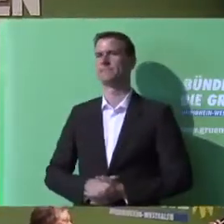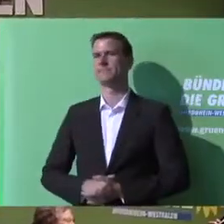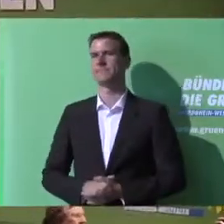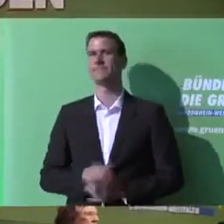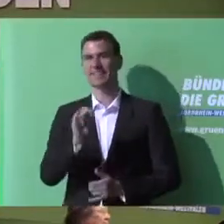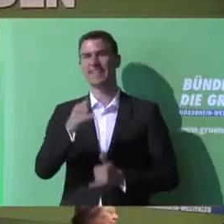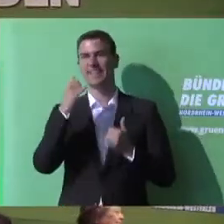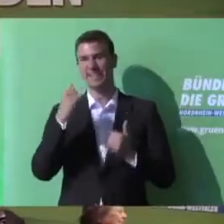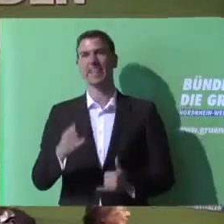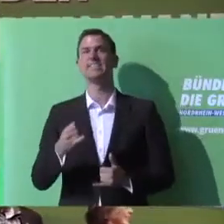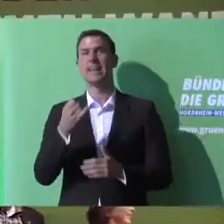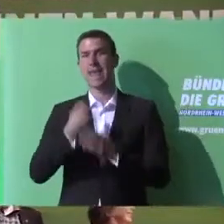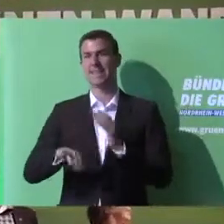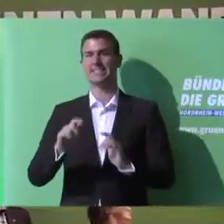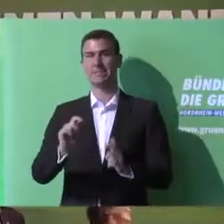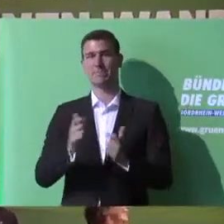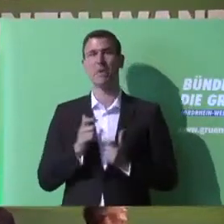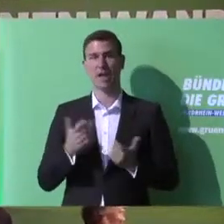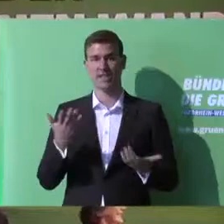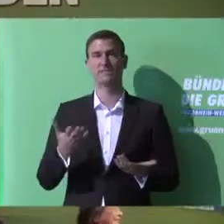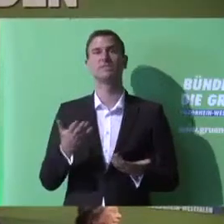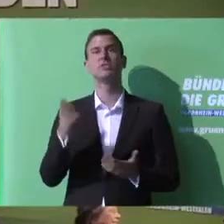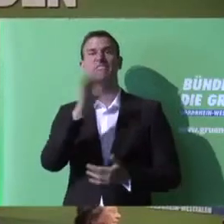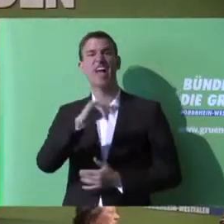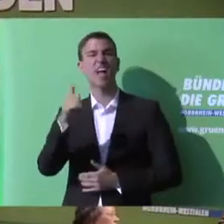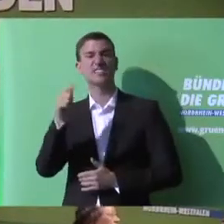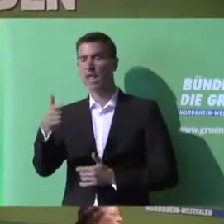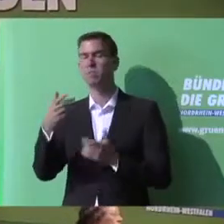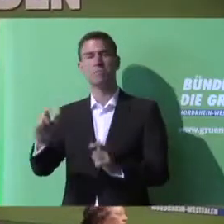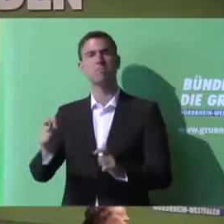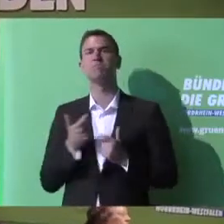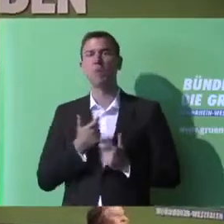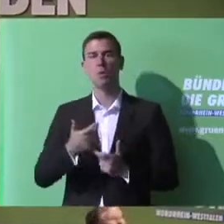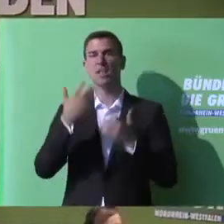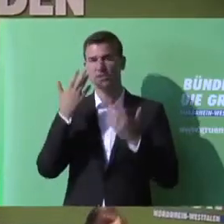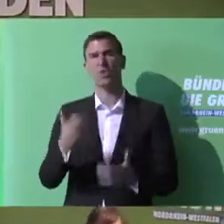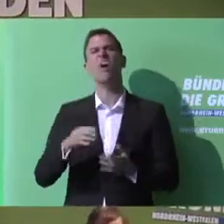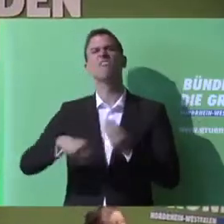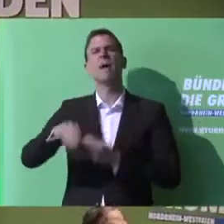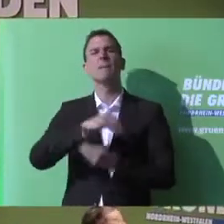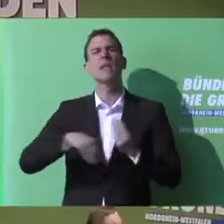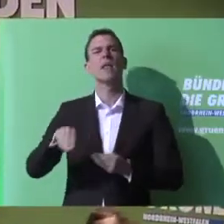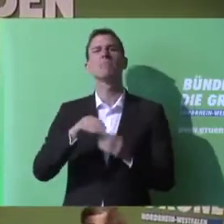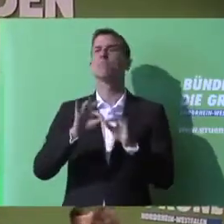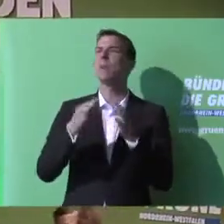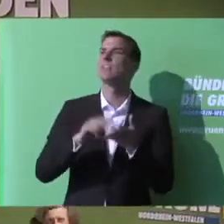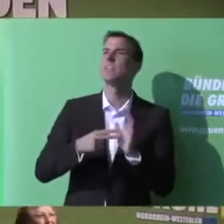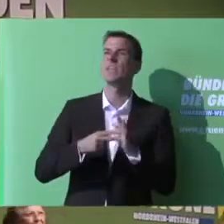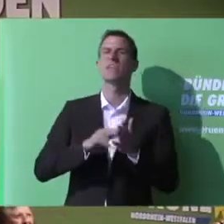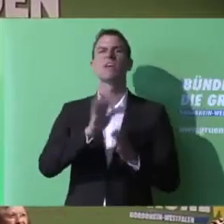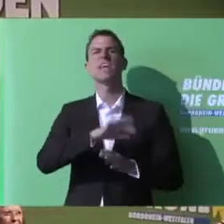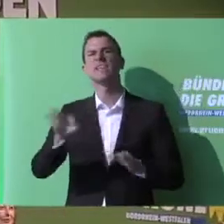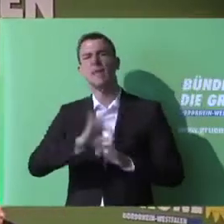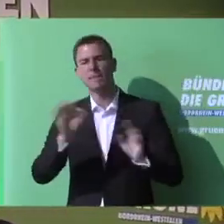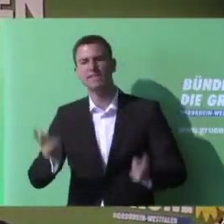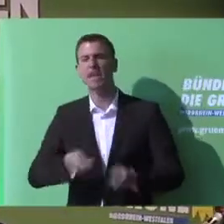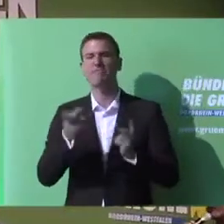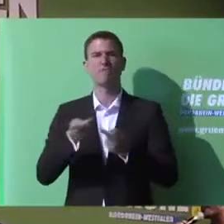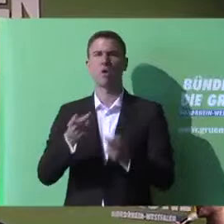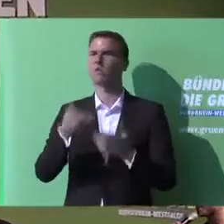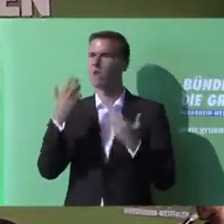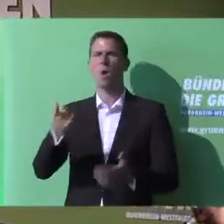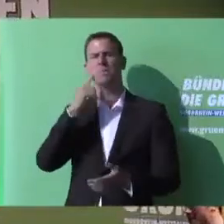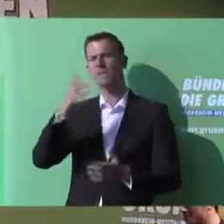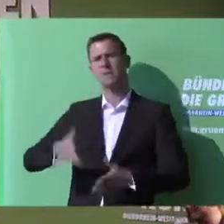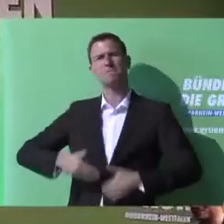die letzte Blockade, schwarz-gelb blockiert auch eine gute und moderne Familienpolitik. Bärbel, wir wollen Kinder besser fördern. Diese Blockade muss